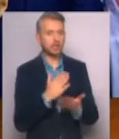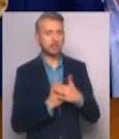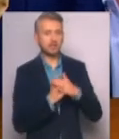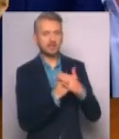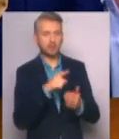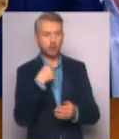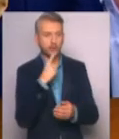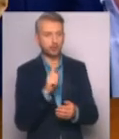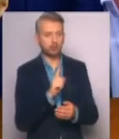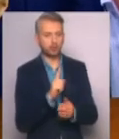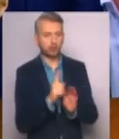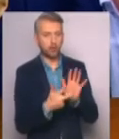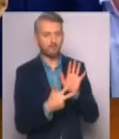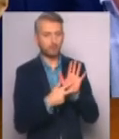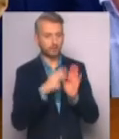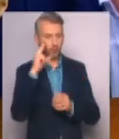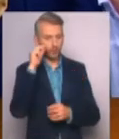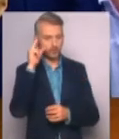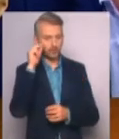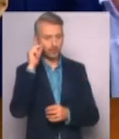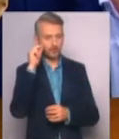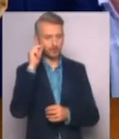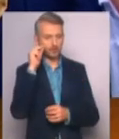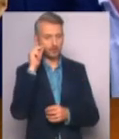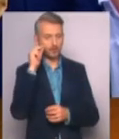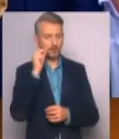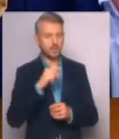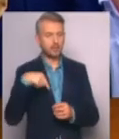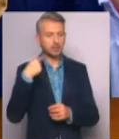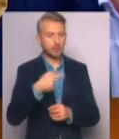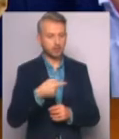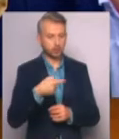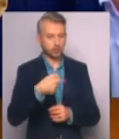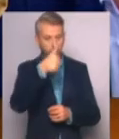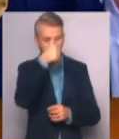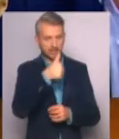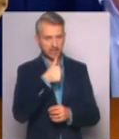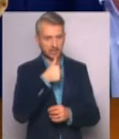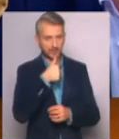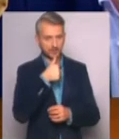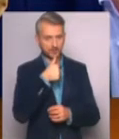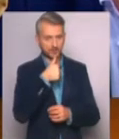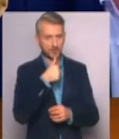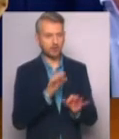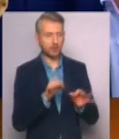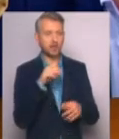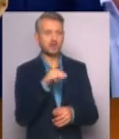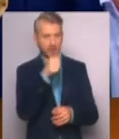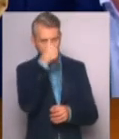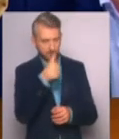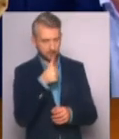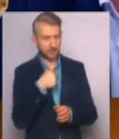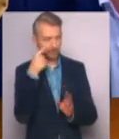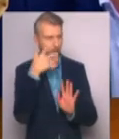говорити, що 8 числа, саме наступного місяця, вірніше травня місяця, ми зрозуміємо